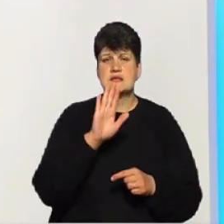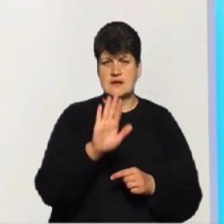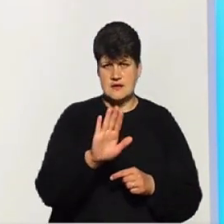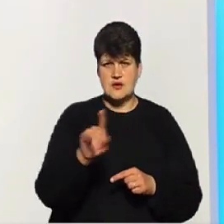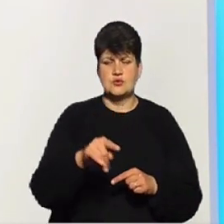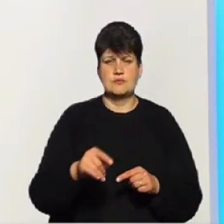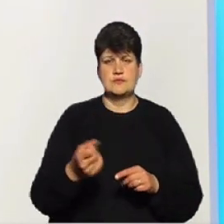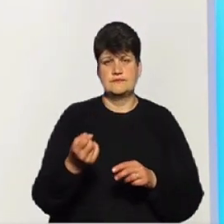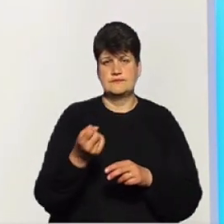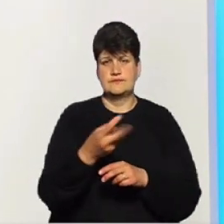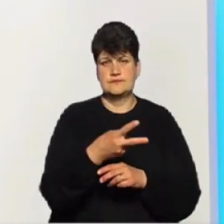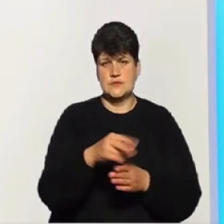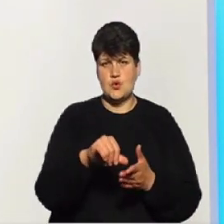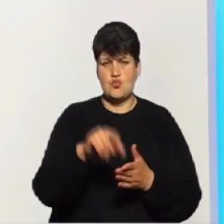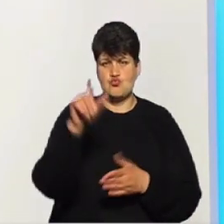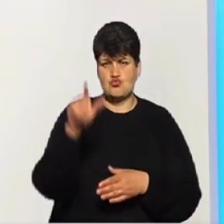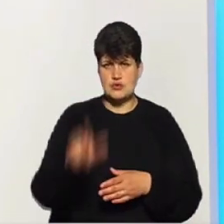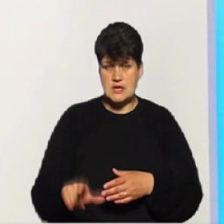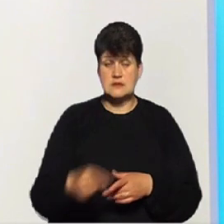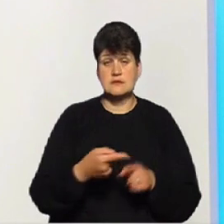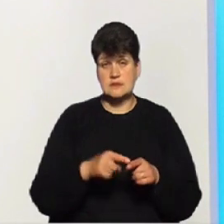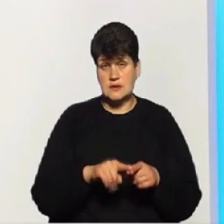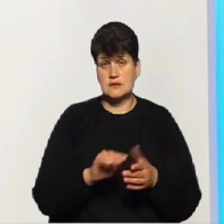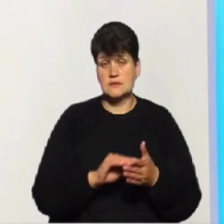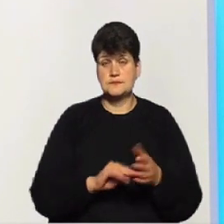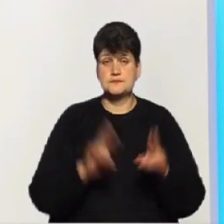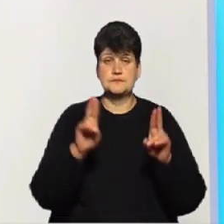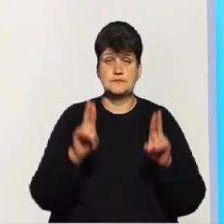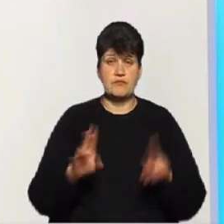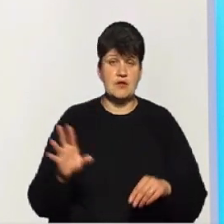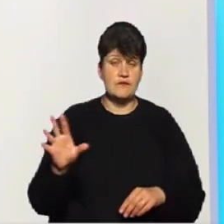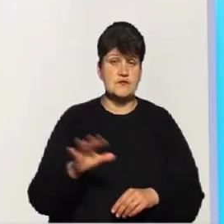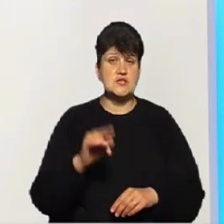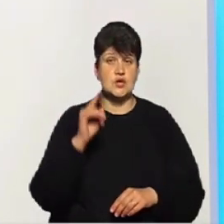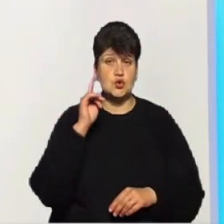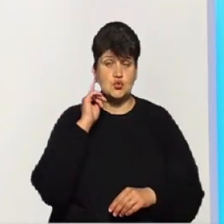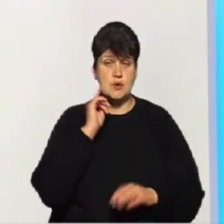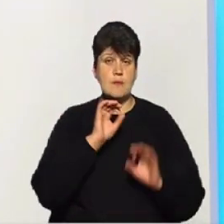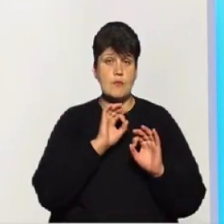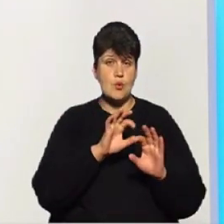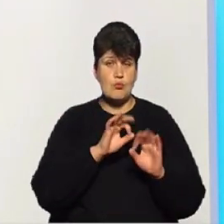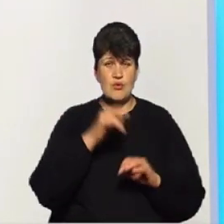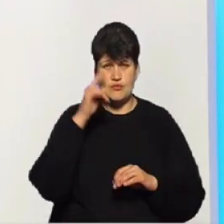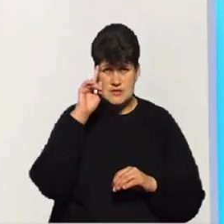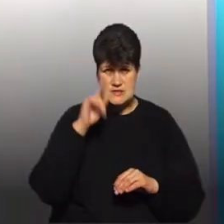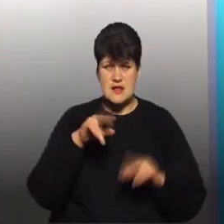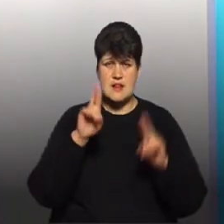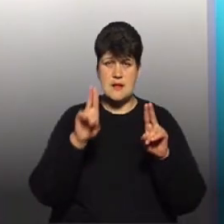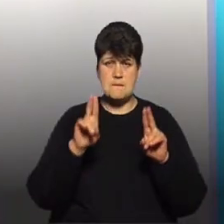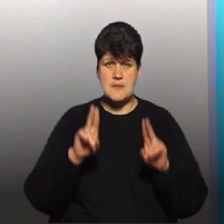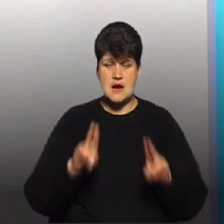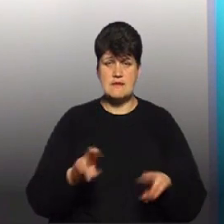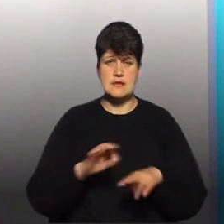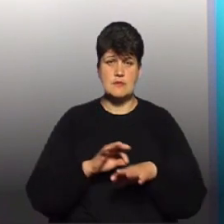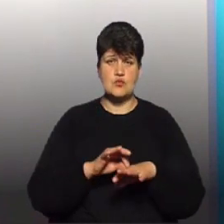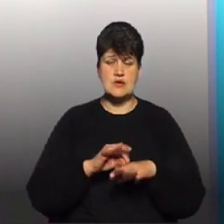вилучити учасника. Так передбачає регламент. Всі вони чули типову промову і всі вони знали правила проходження